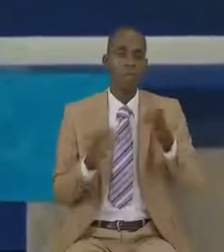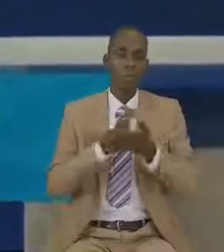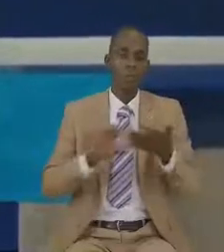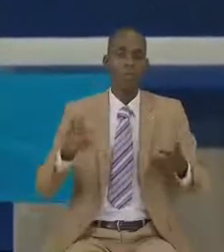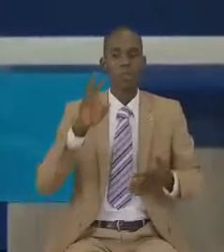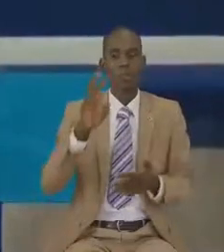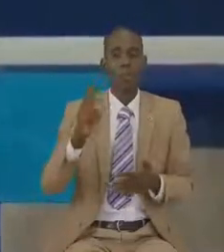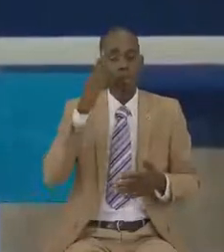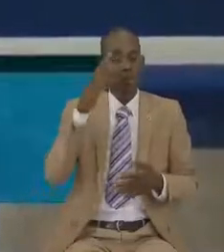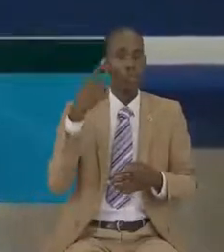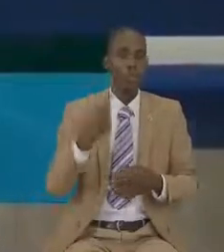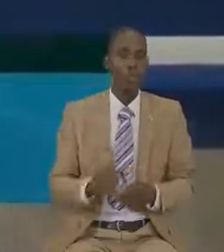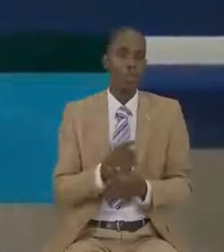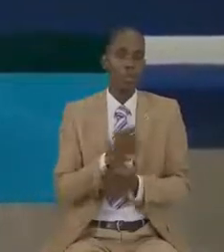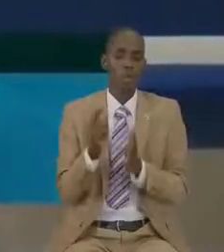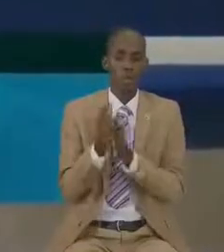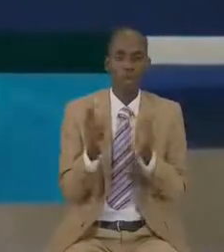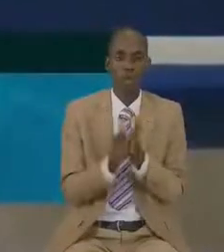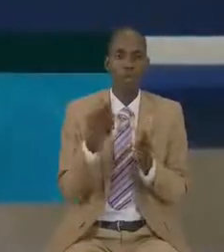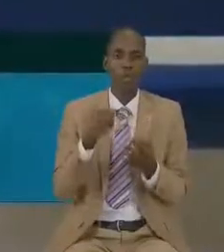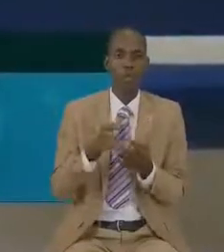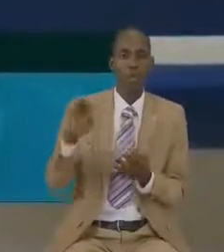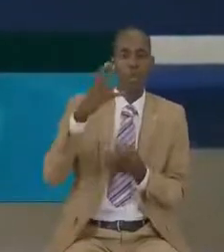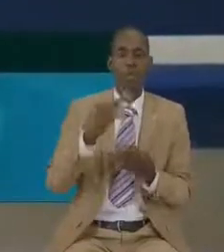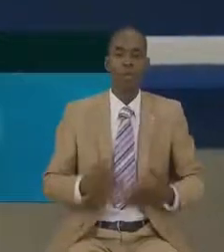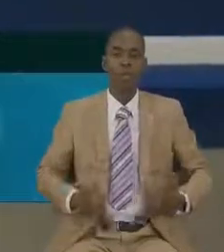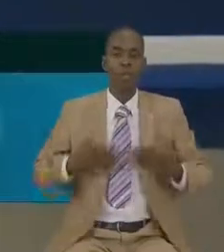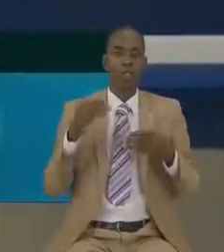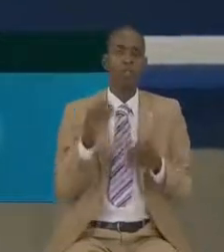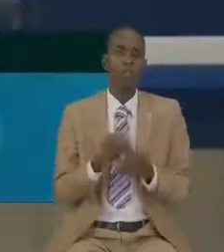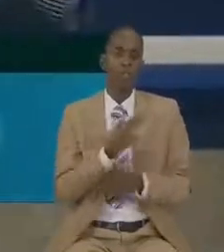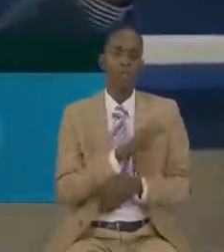En effet, la loi de l'esprit de vie en Jésus-Christ,